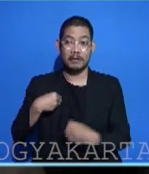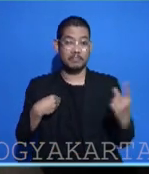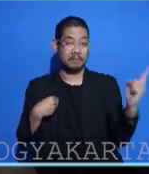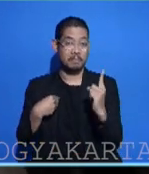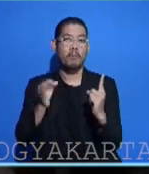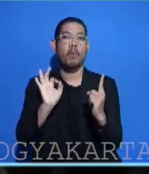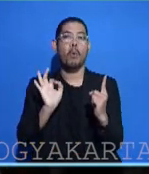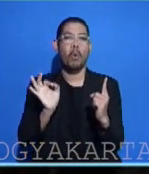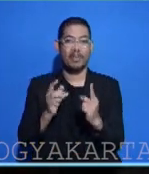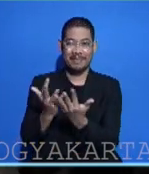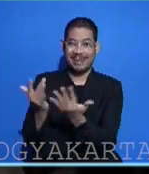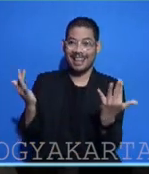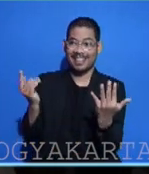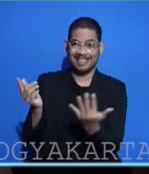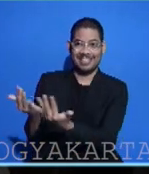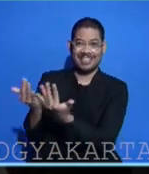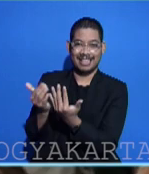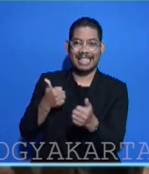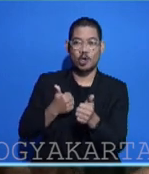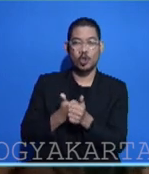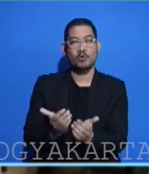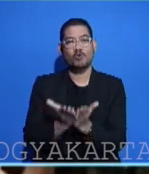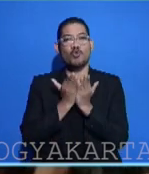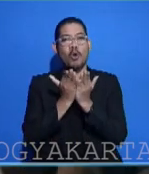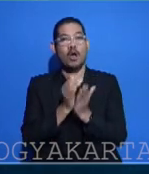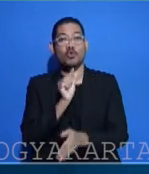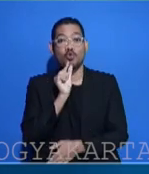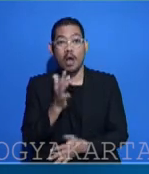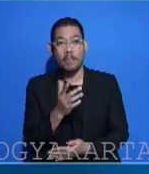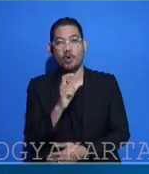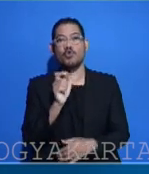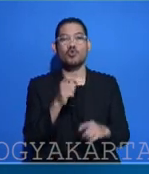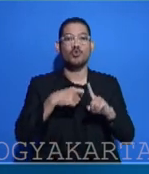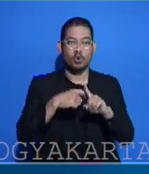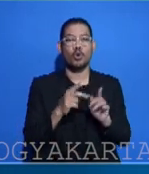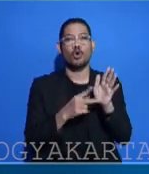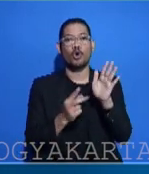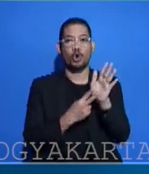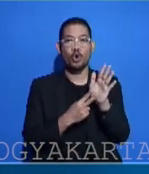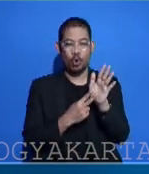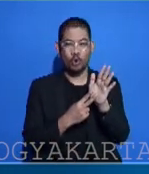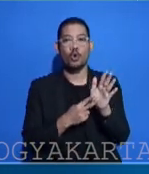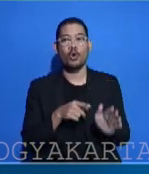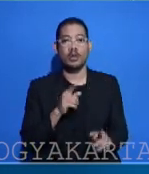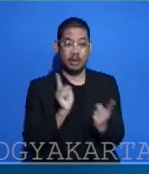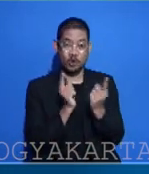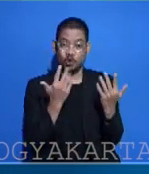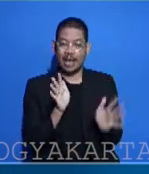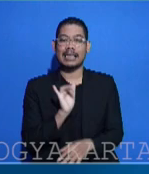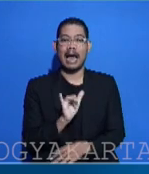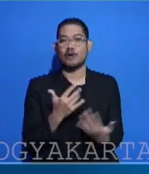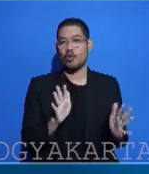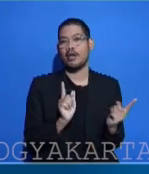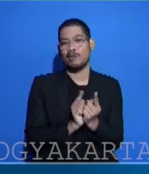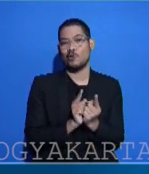turut mendoakan agar Cak Nun segera pulih. Sudah bertemu Pak Ainun, Pak? Ya, tadi saya